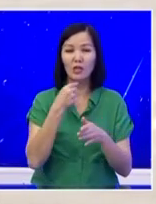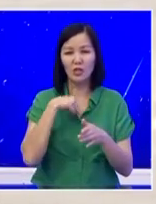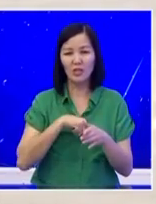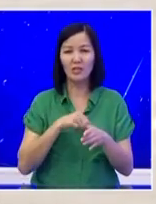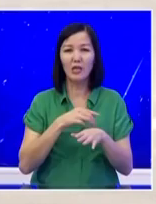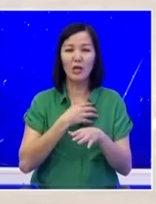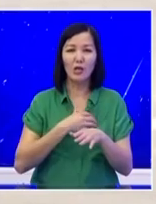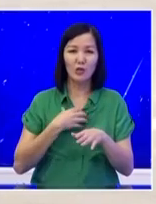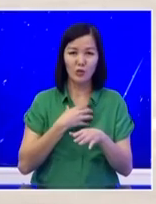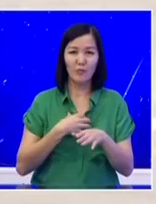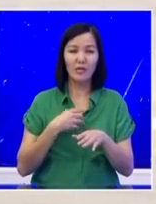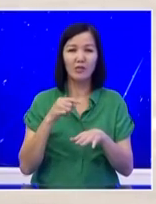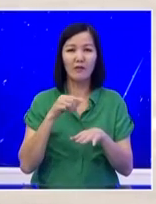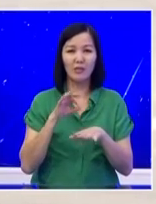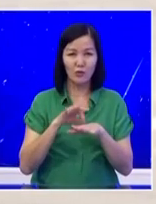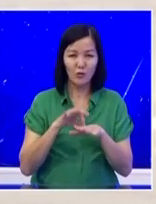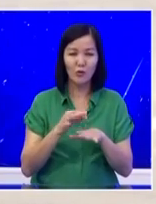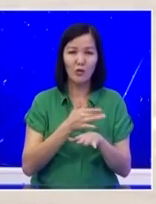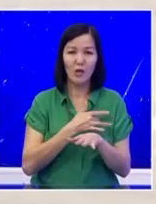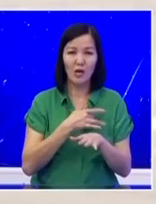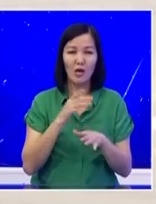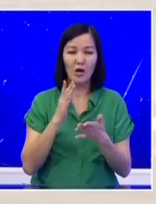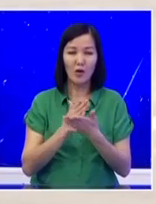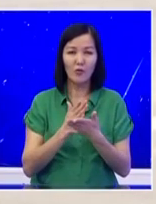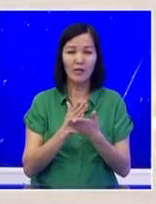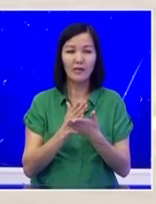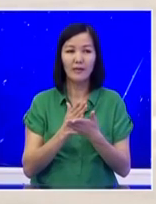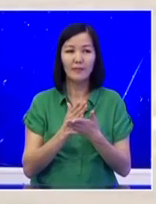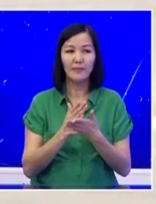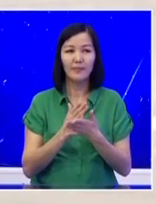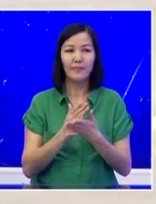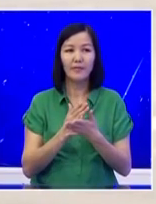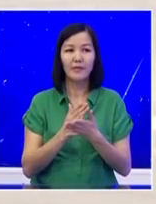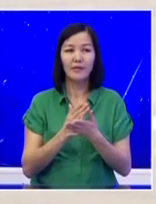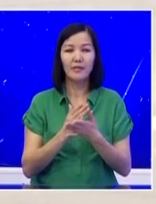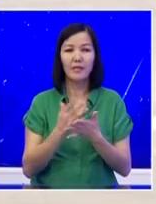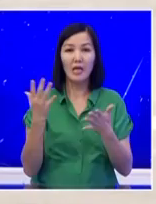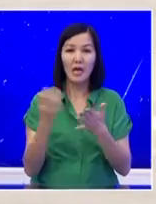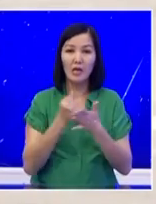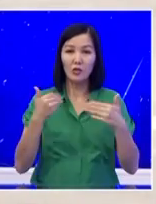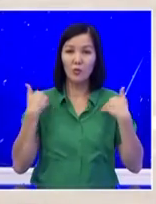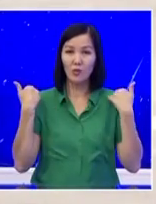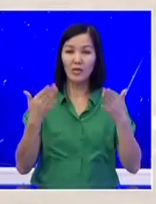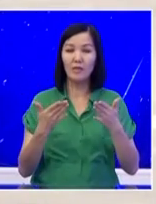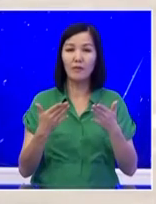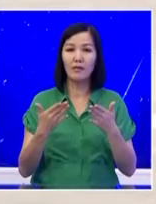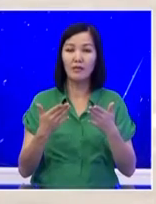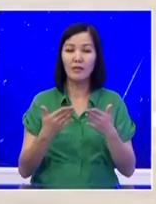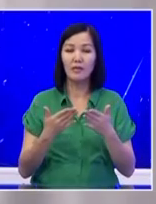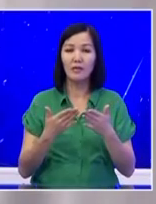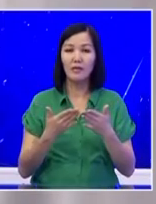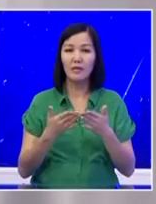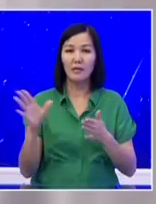жарты жүрегімді алып кеткендей болады. Балаларыма осы тек қана ақ жол тілеймін. Жолдарылығы ақ